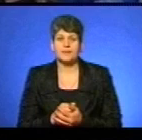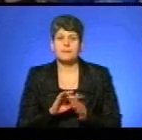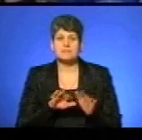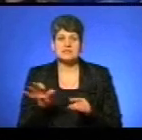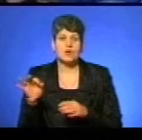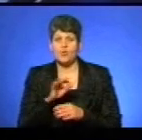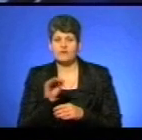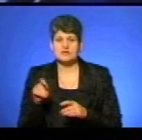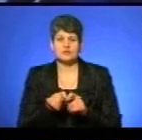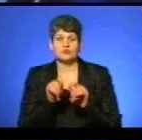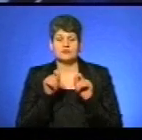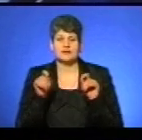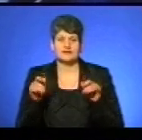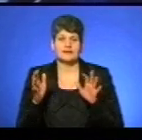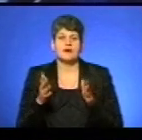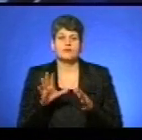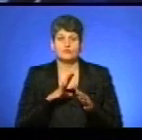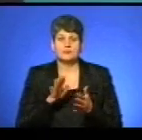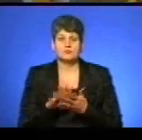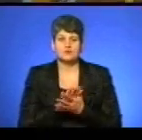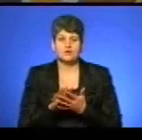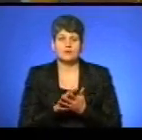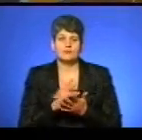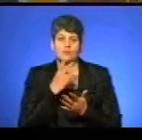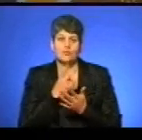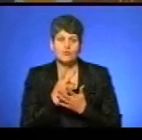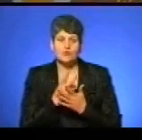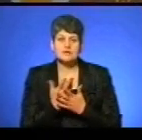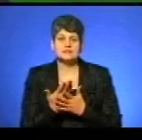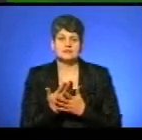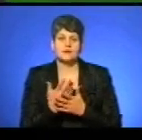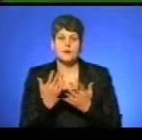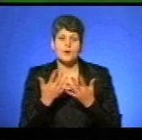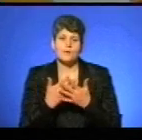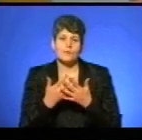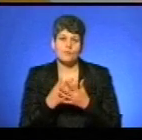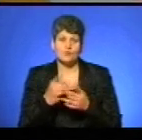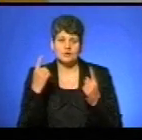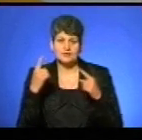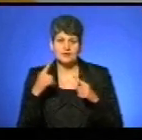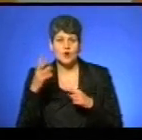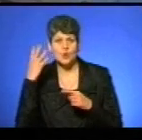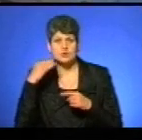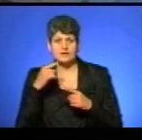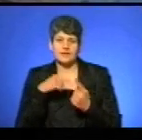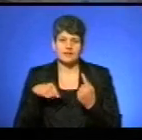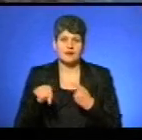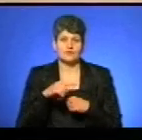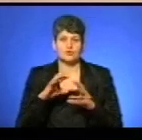офіційного відкриття кінохвилі відбувся безкоштовний прем'єрний показ анімаційного мультсеріалу «Козаки навколо